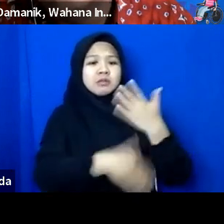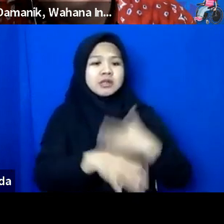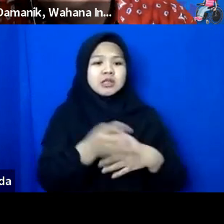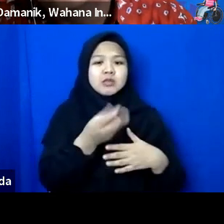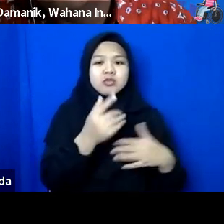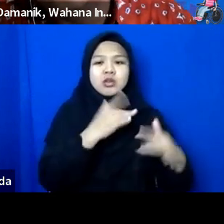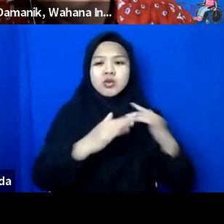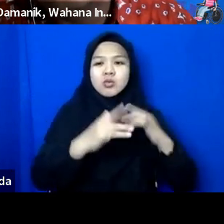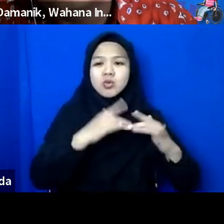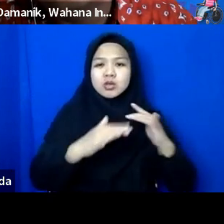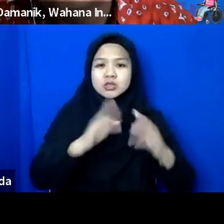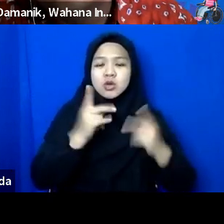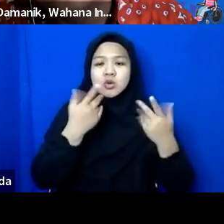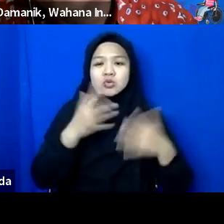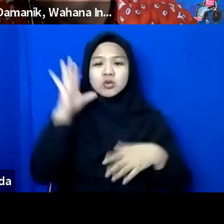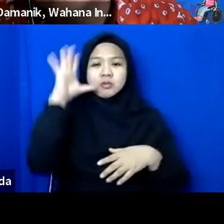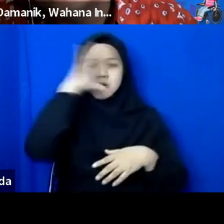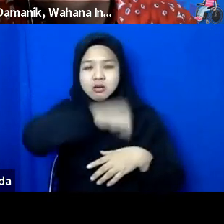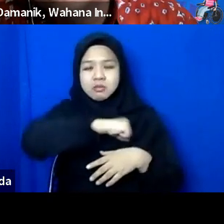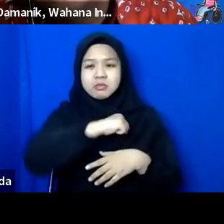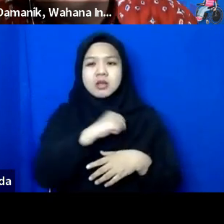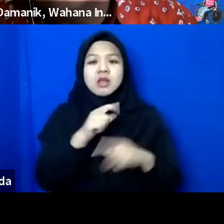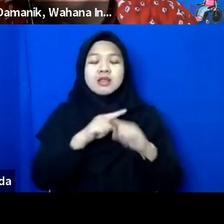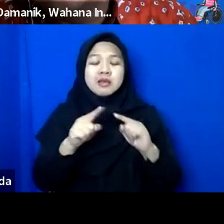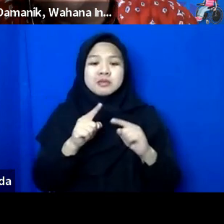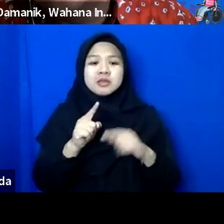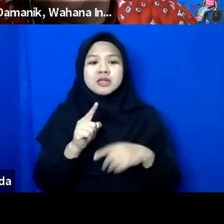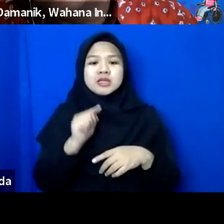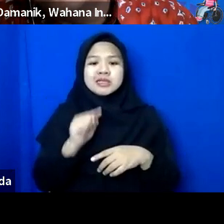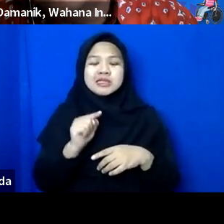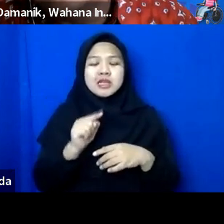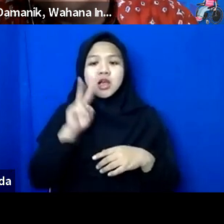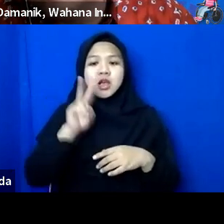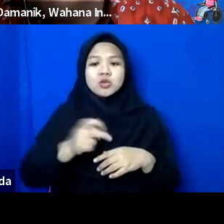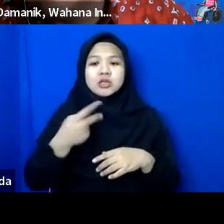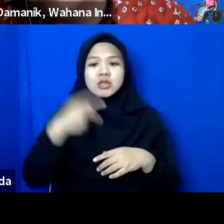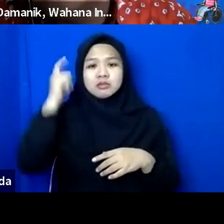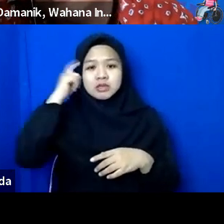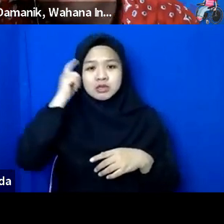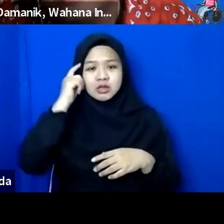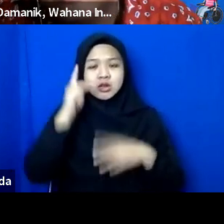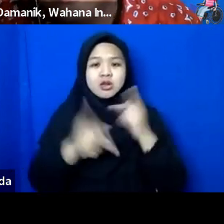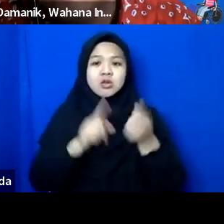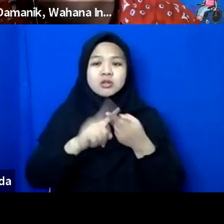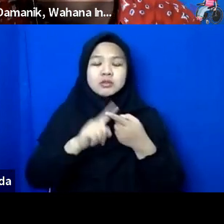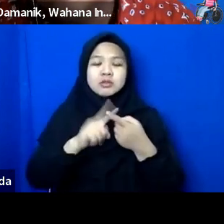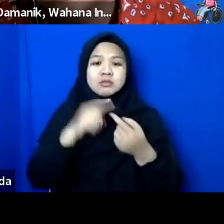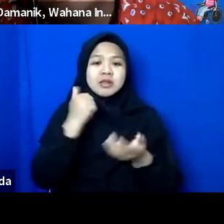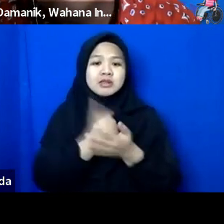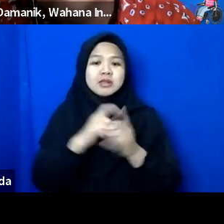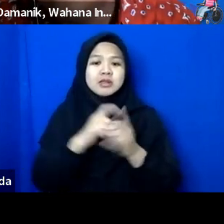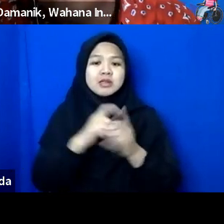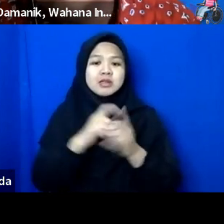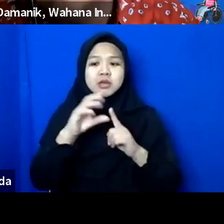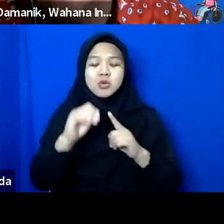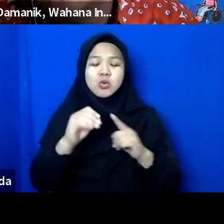mudah diakomodir setelah mereka Paham gitu loh tapi ya ini yang juga jadi pemikiran kita kalaulah misalnya teman-teman berasal dari DPO yang